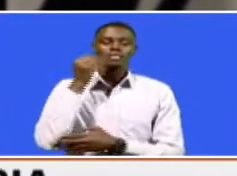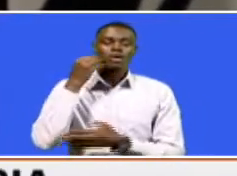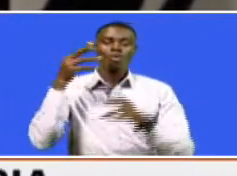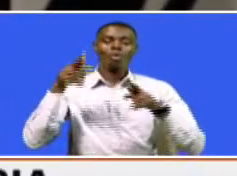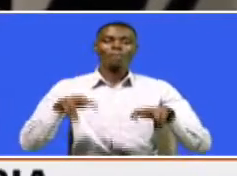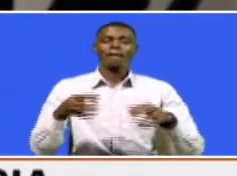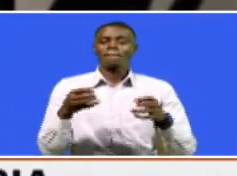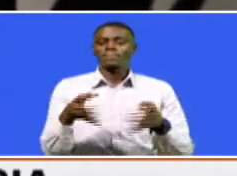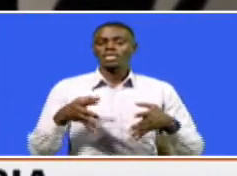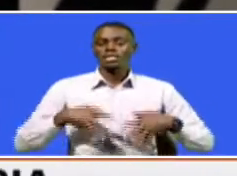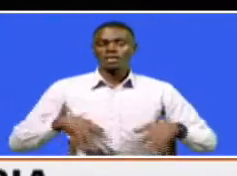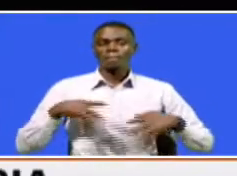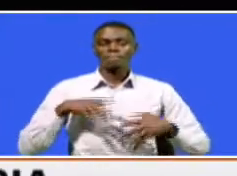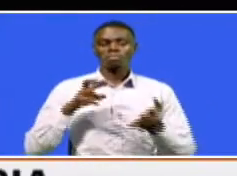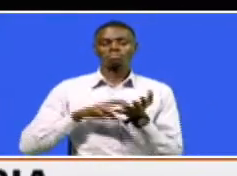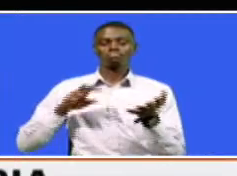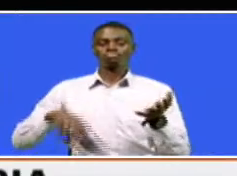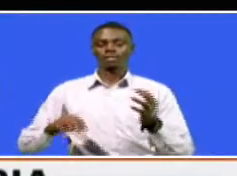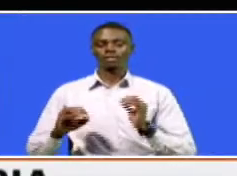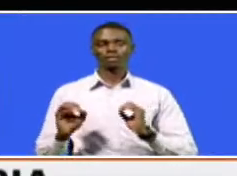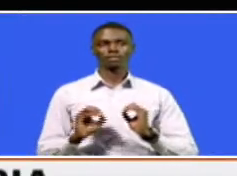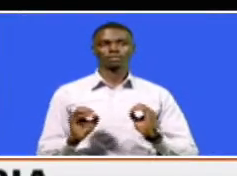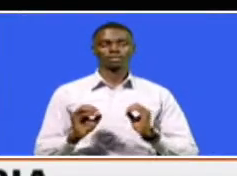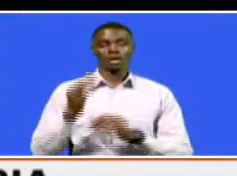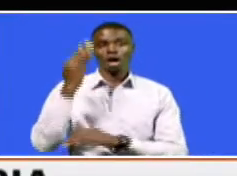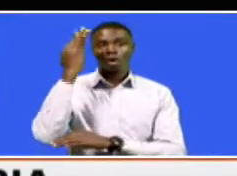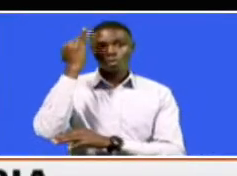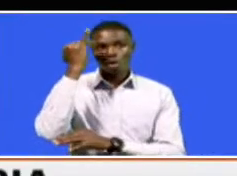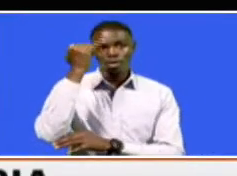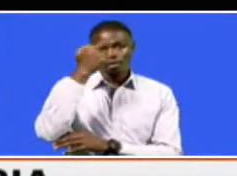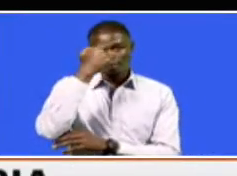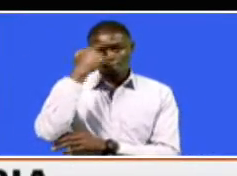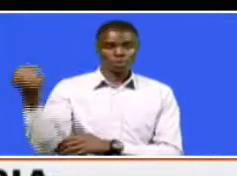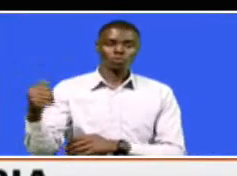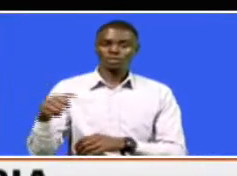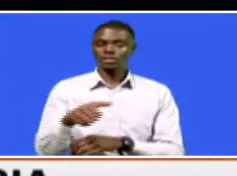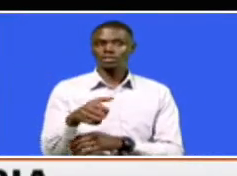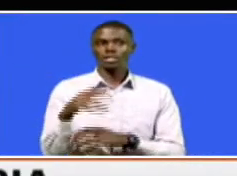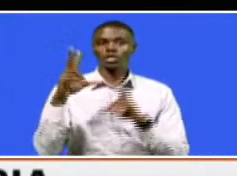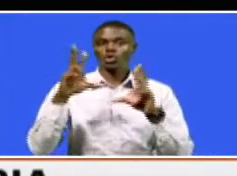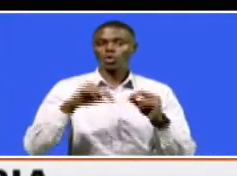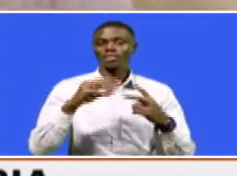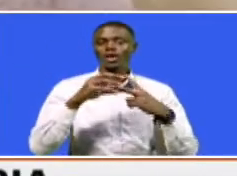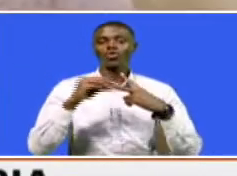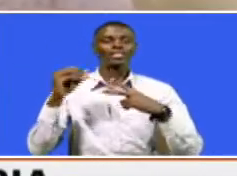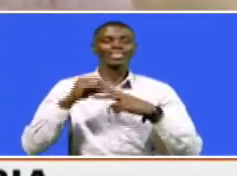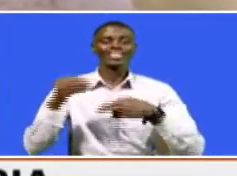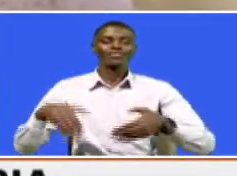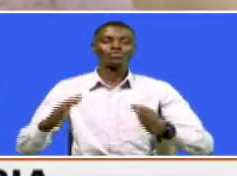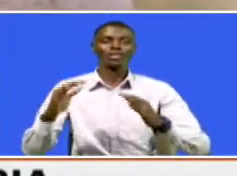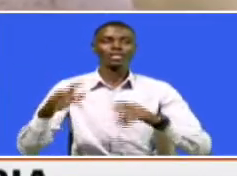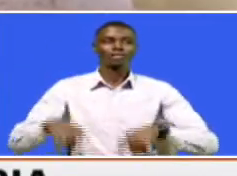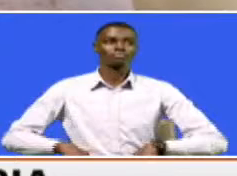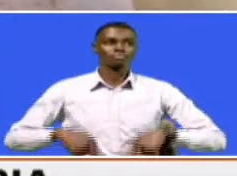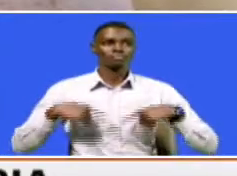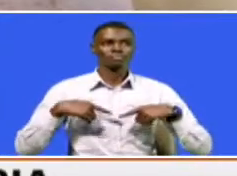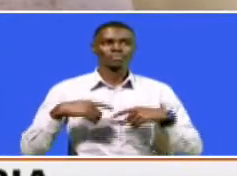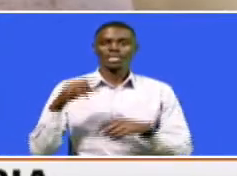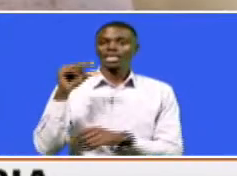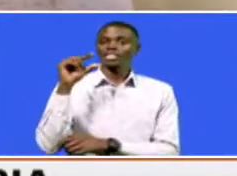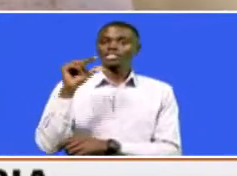wengi wasiweze kujikwamua kutoka humo kwa sababu ya kukosa njia mbadala za kujikimu. Most women who go through